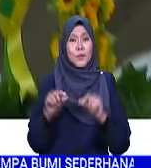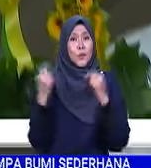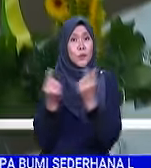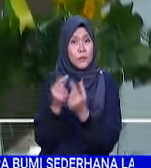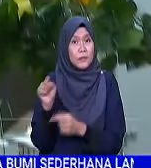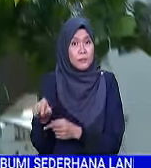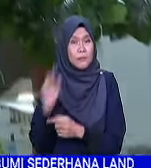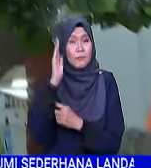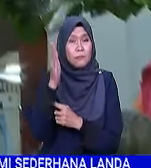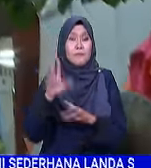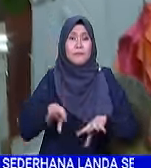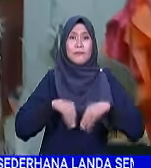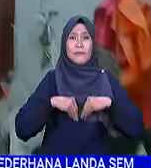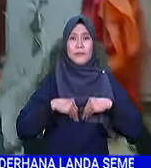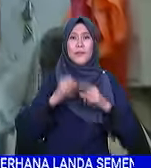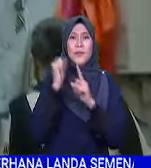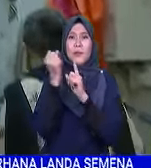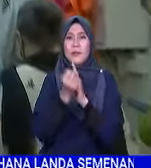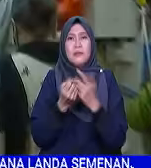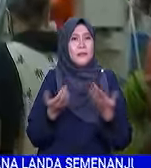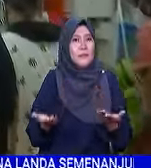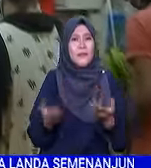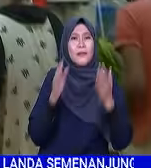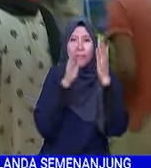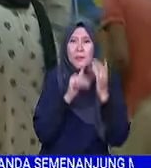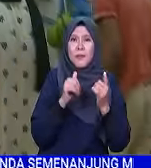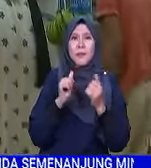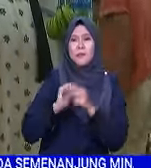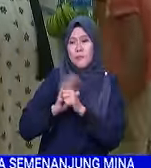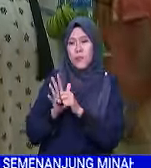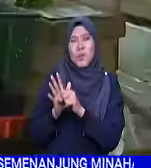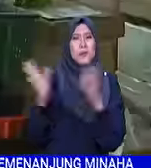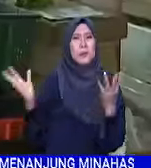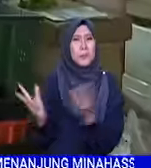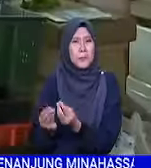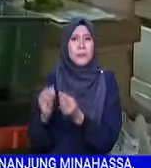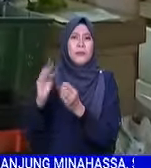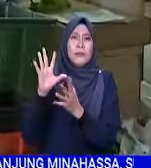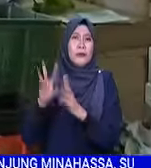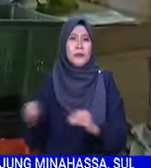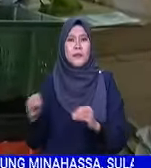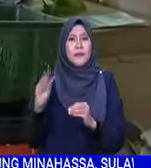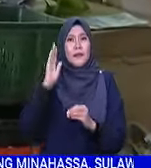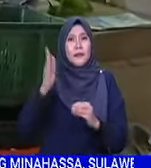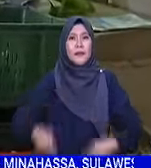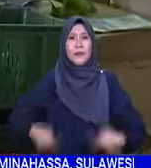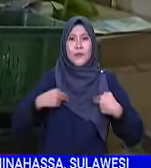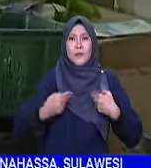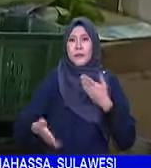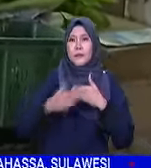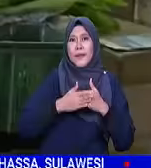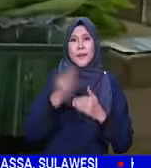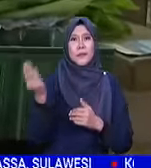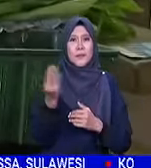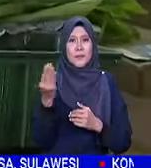Kumpulan itu bagaimanapun akur dengan situasi terbabit. Mereka berharap pandemik beransur pulih dan kehidupan seperti dahulu dapat kembali